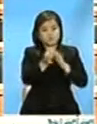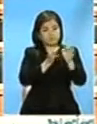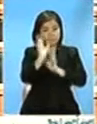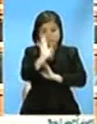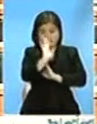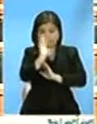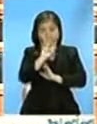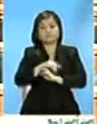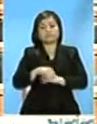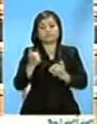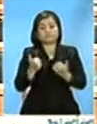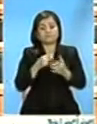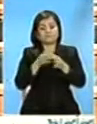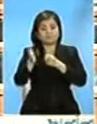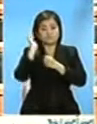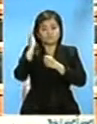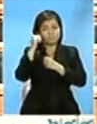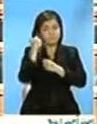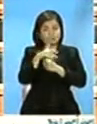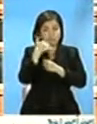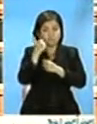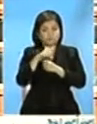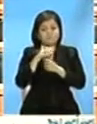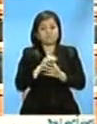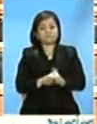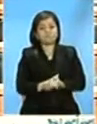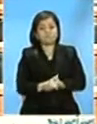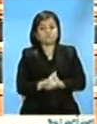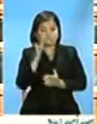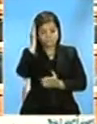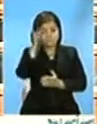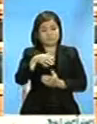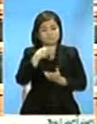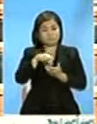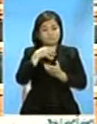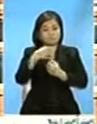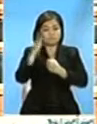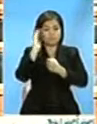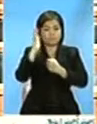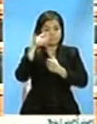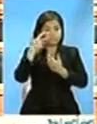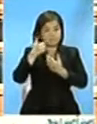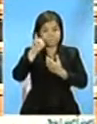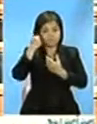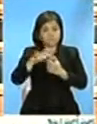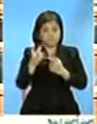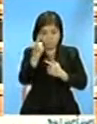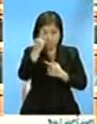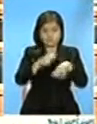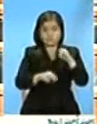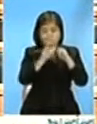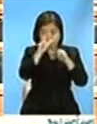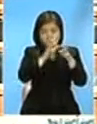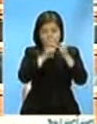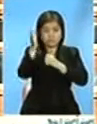คือแปลว่าผมไม่มีสิทธิอภิปรายอีกต่อไปแล้วในมาตราอื่นๆครับมีมาตราเดียวครับท่านประธาน